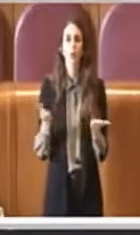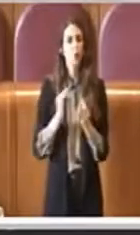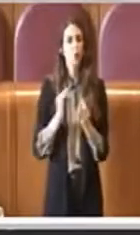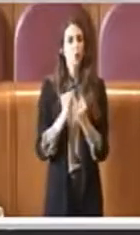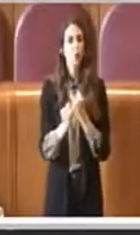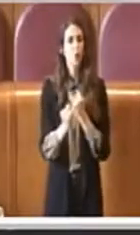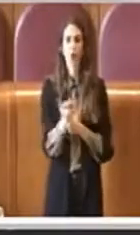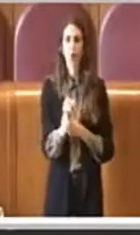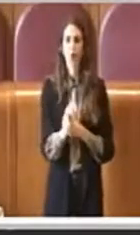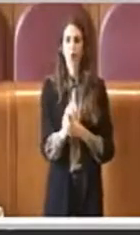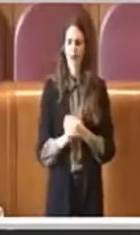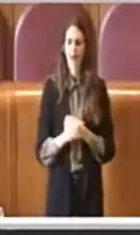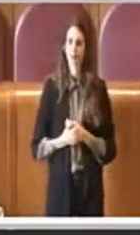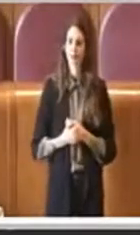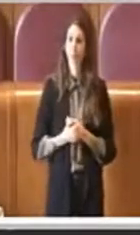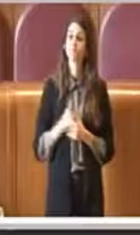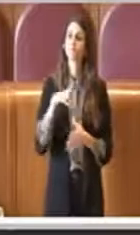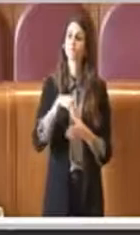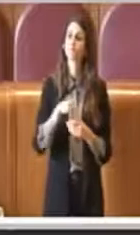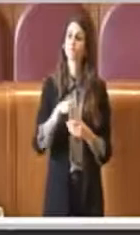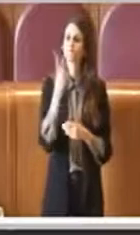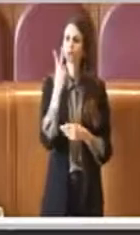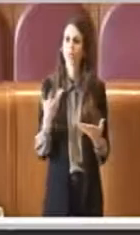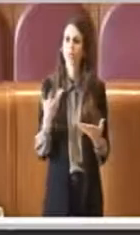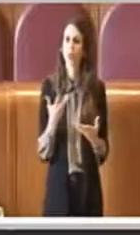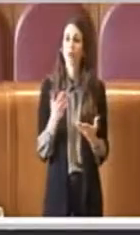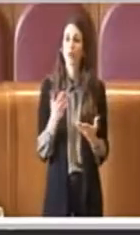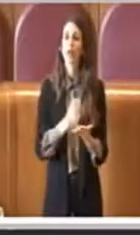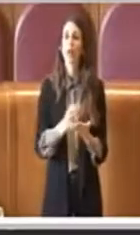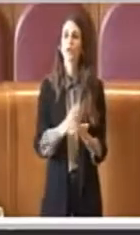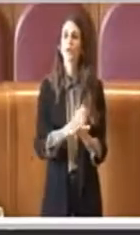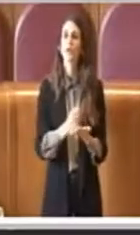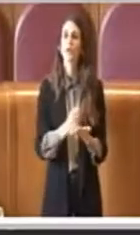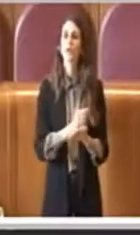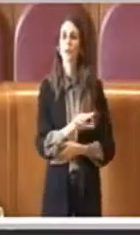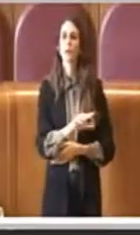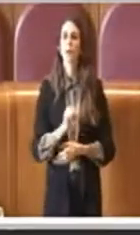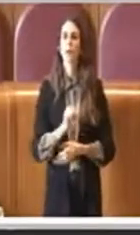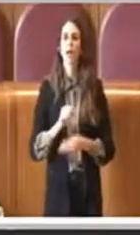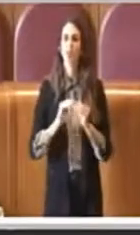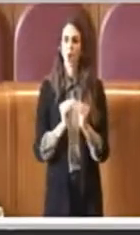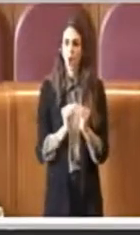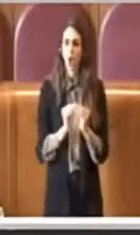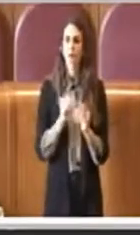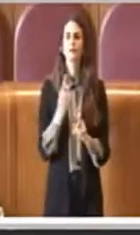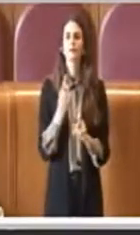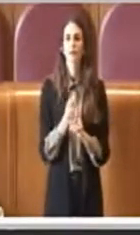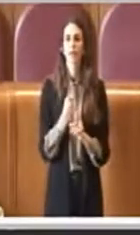prevede per il rilascio della licenza, delle licenze taxi, la costituzione di una